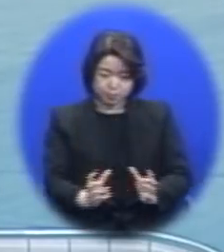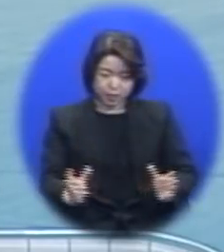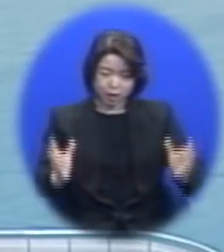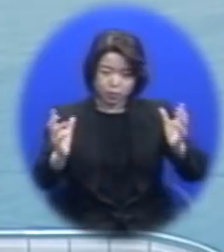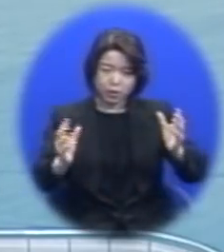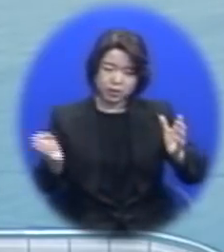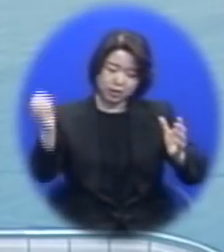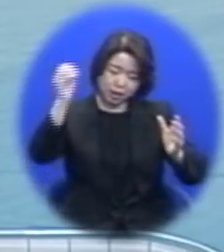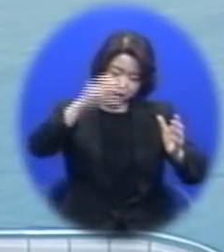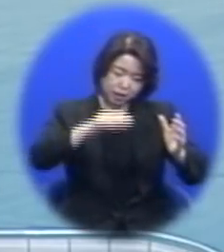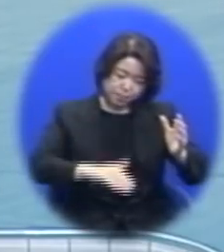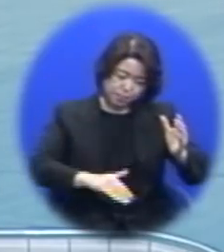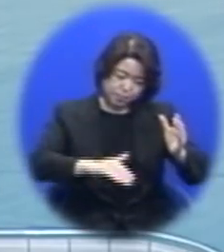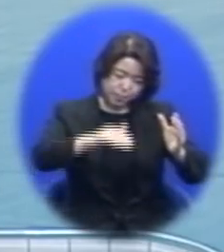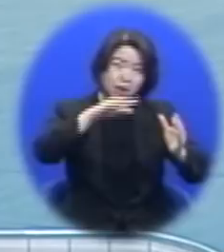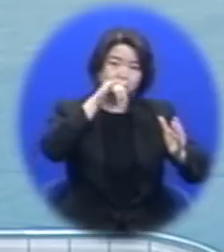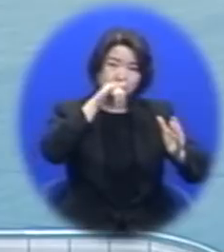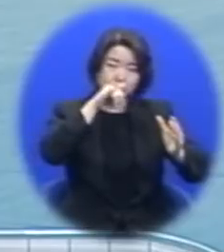있다는 거예요.